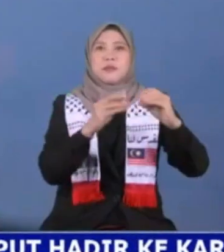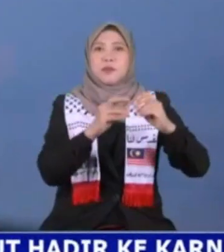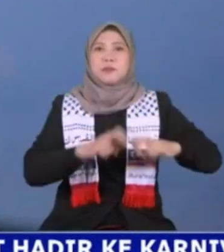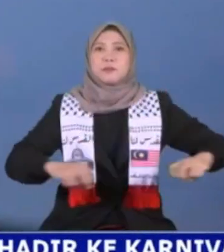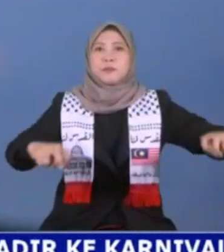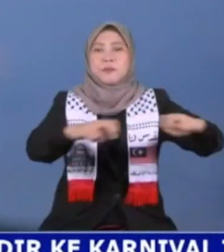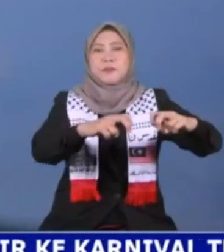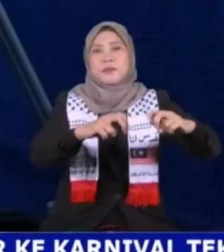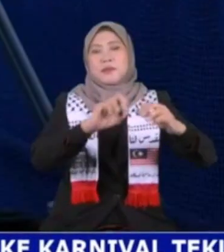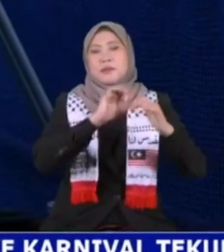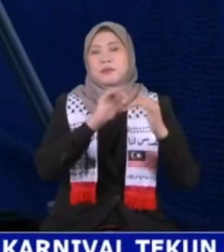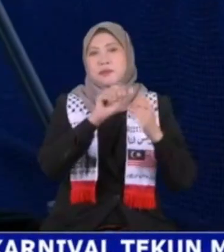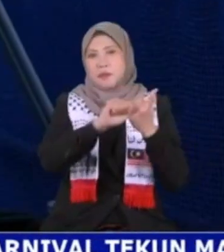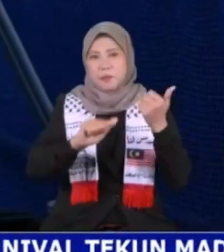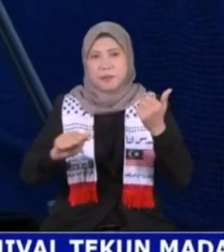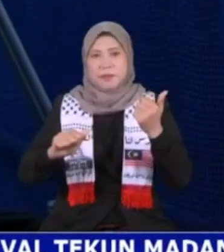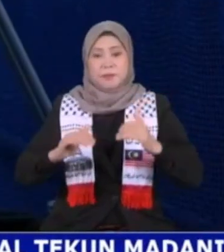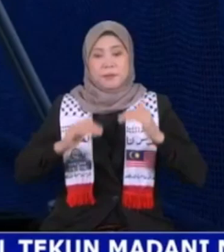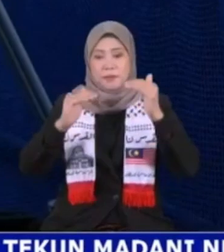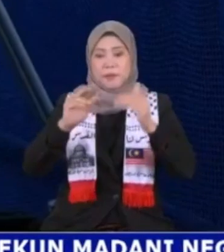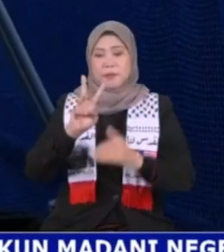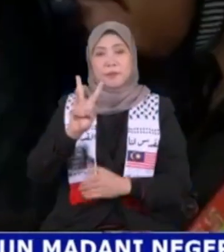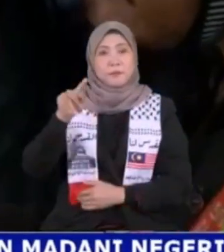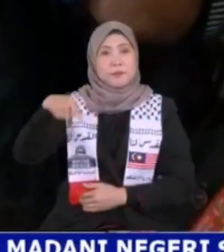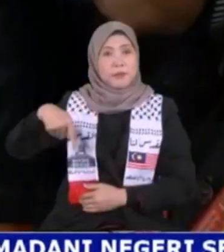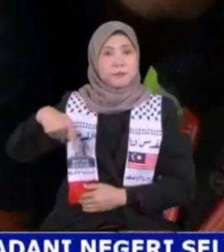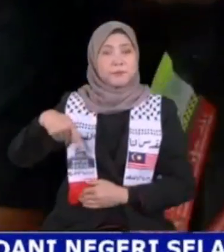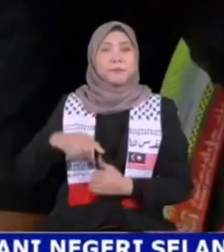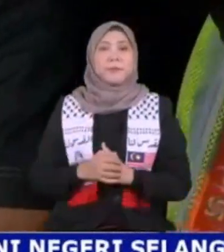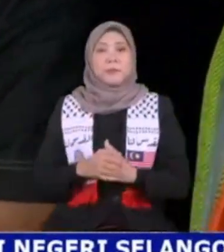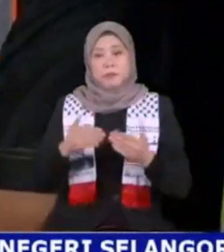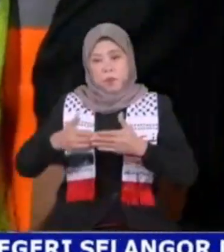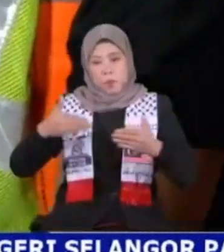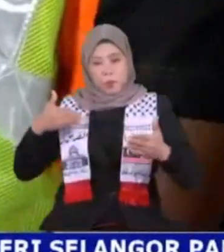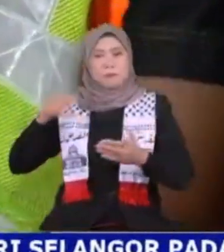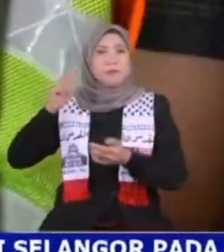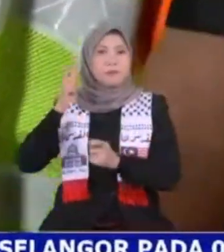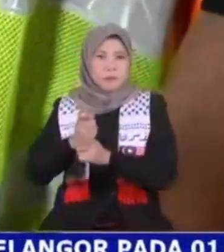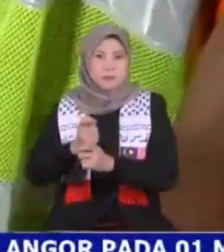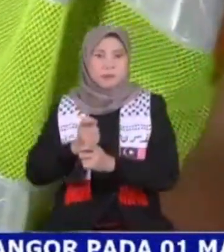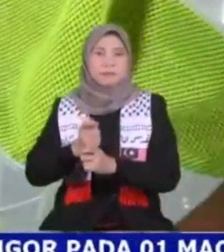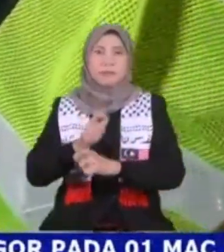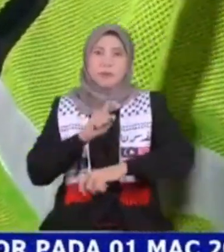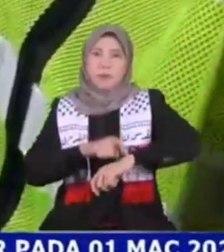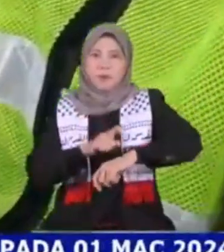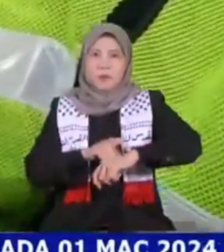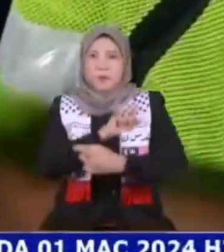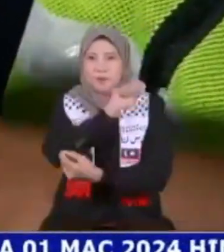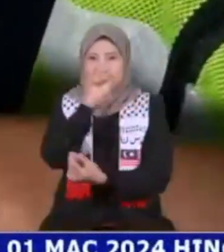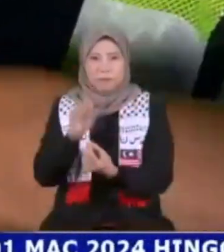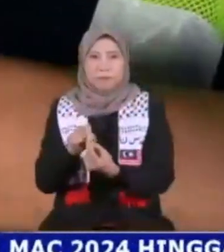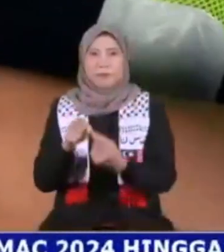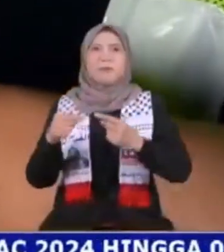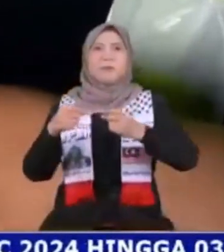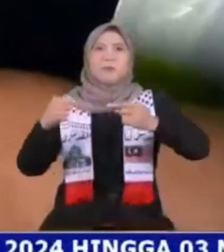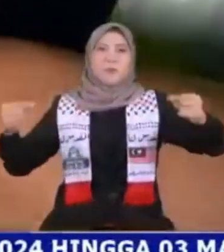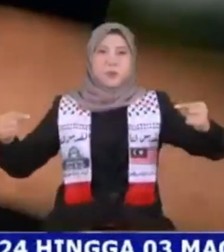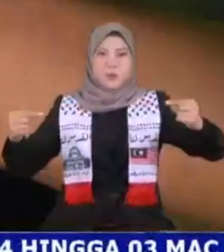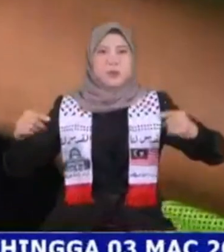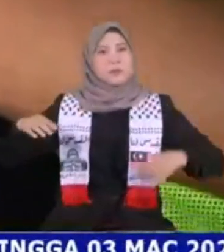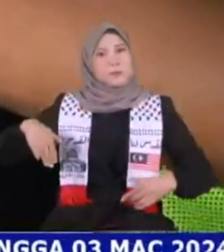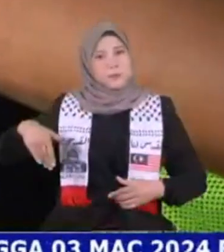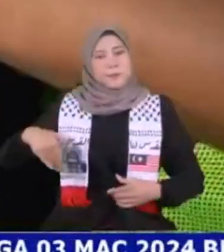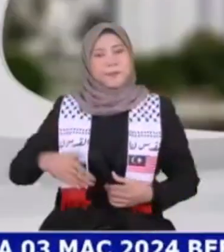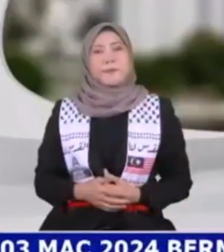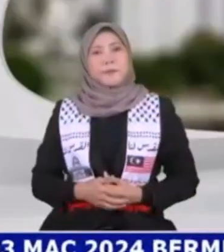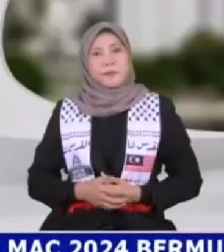kuasa Falak Syari'i peringkat wilayah persekutuan sebelum penetapan waktu yang tepat diputuskan.